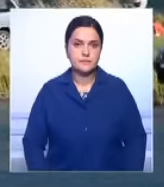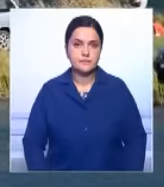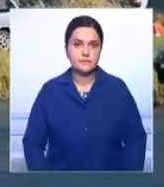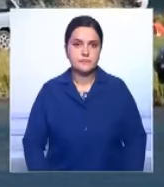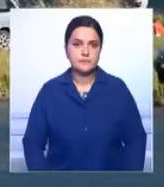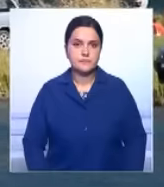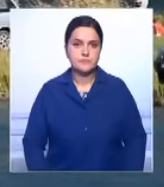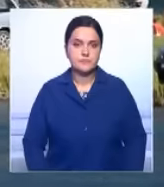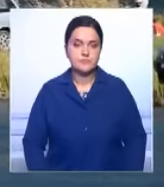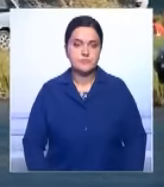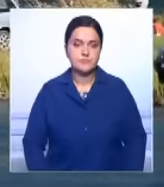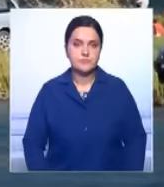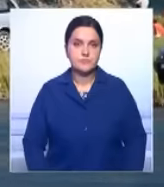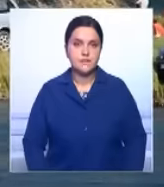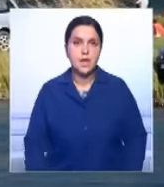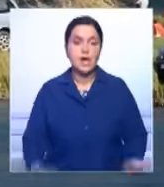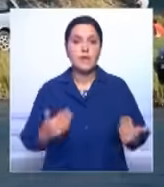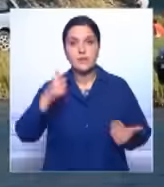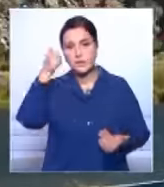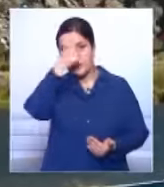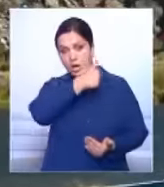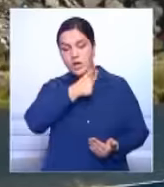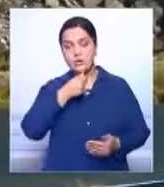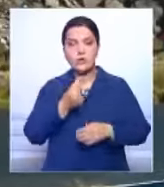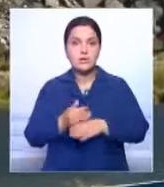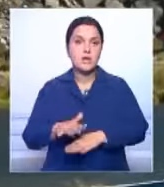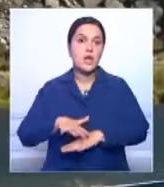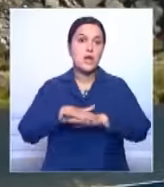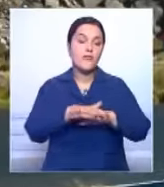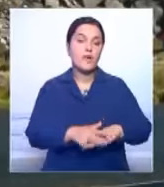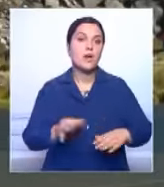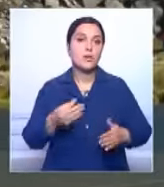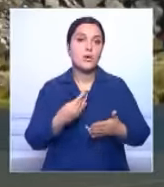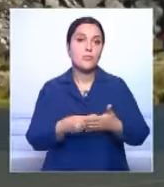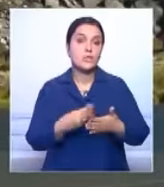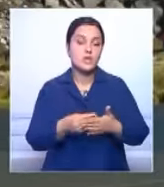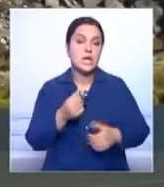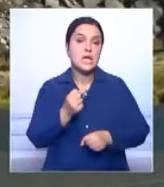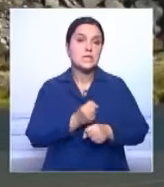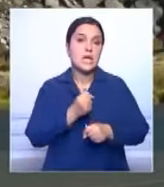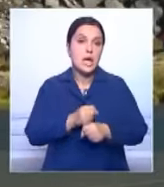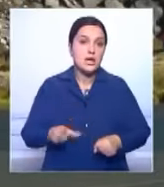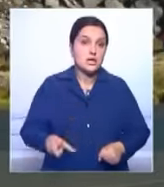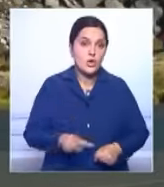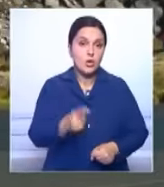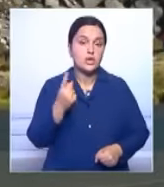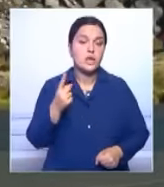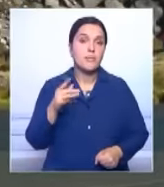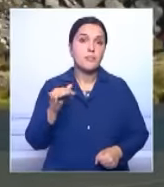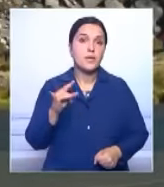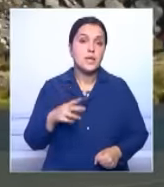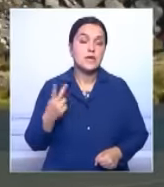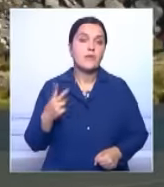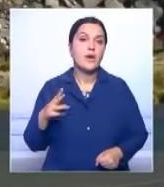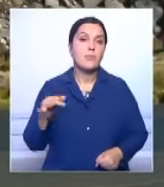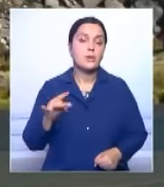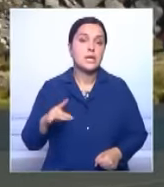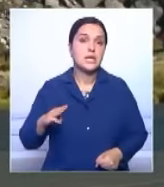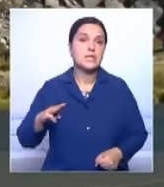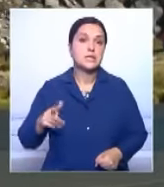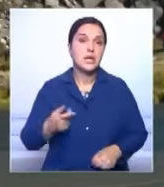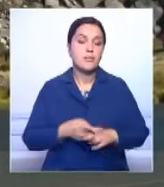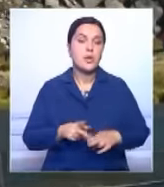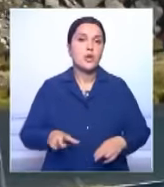В этом году выделены средства из областного бюджета, сделаны дороги на миллиард, на 2 миллиарда, это